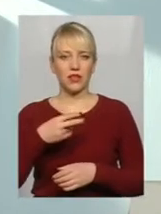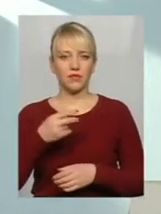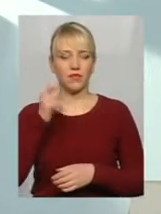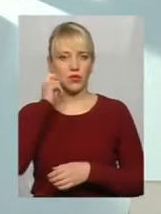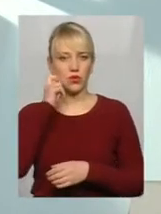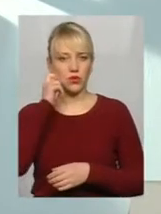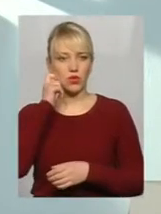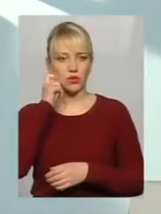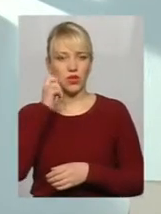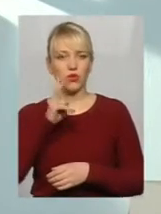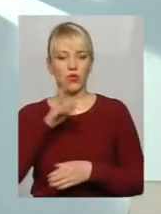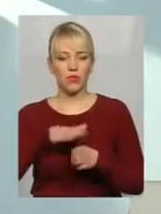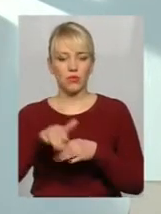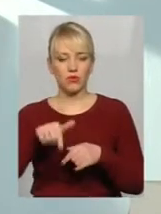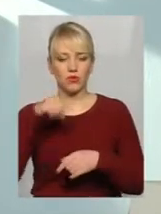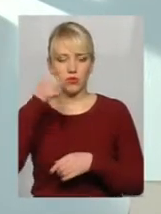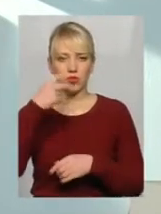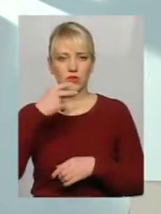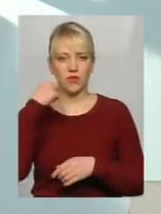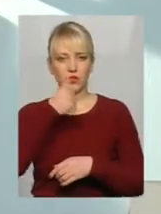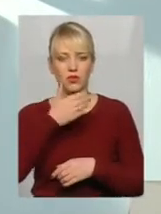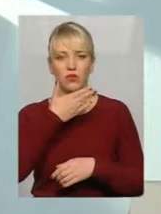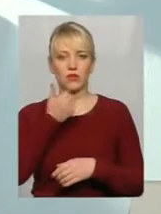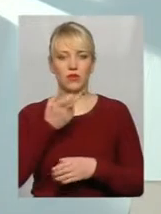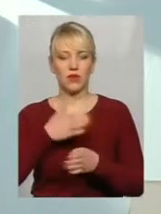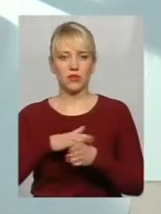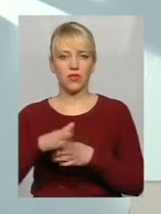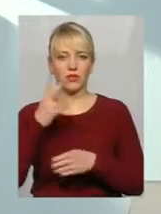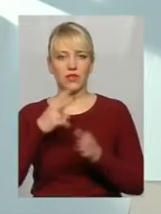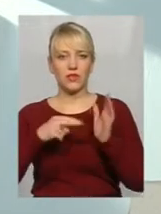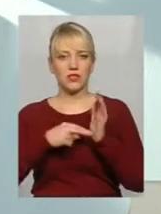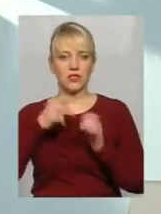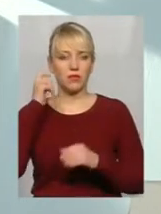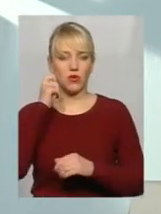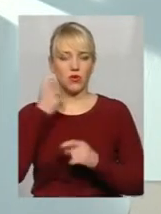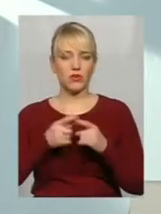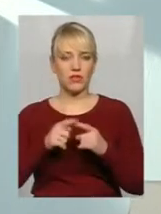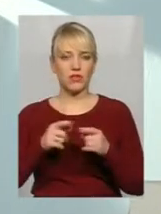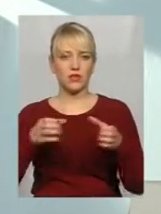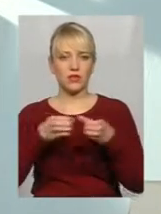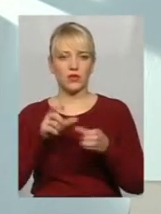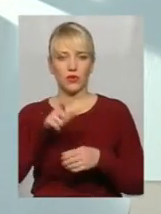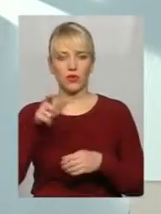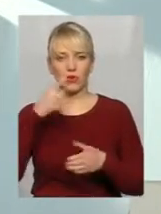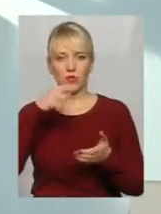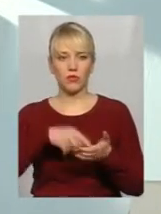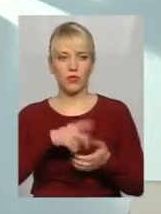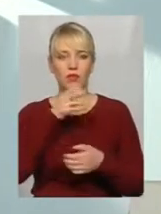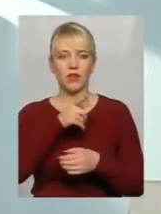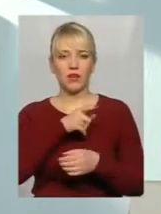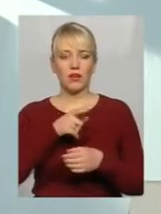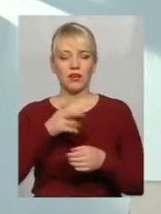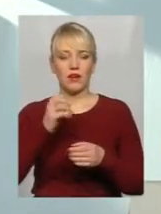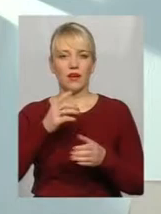році 20 років, і які не досягли віку 27 років. Ця категорія громадян підлягає призову на строкову військову